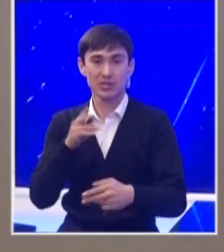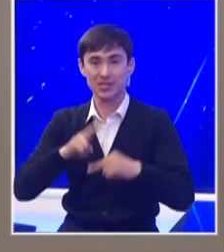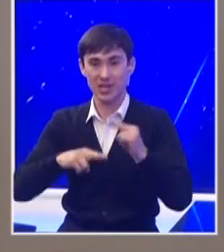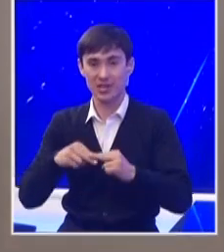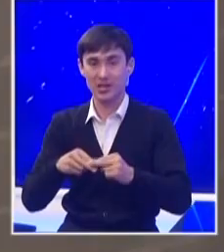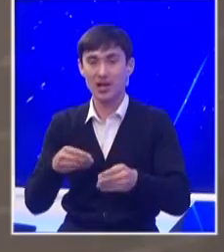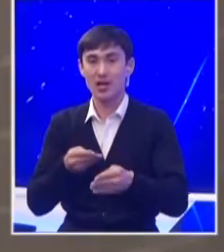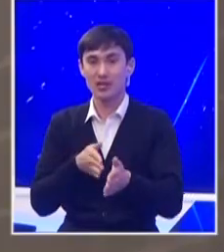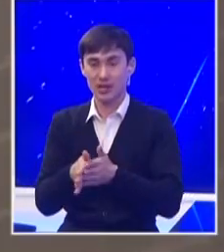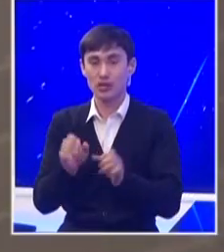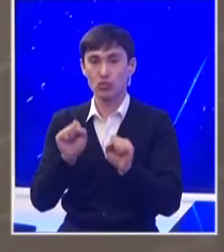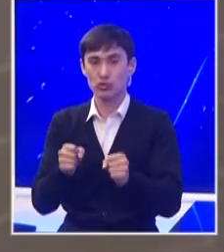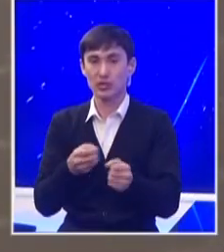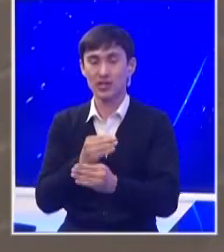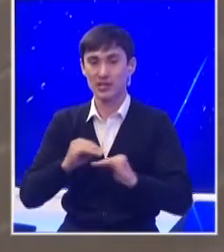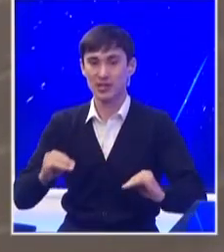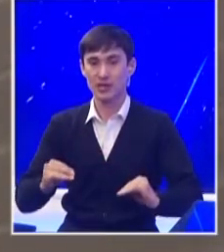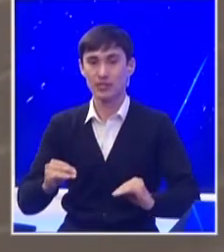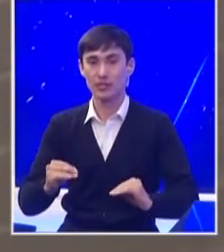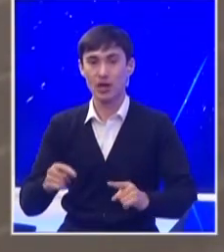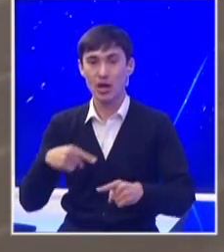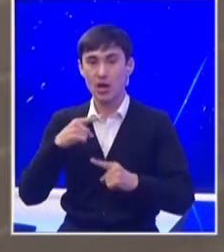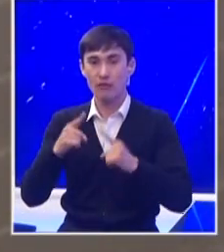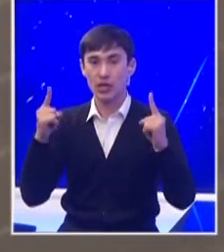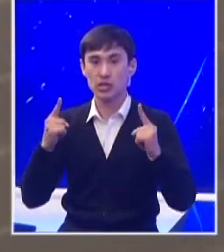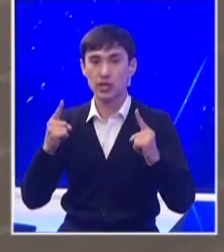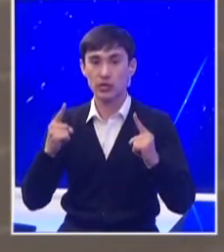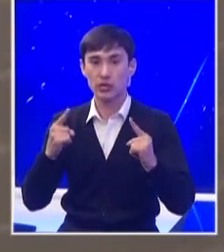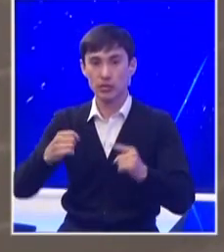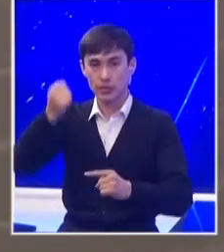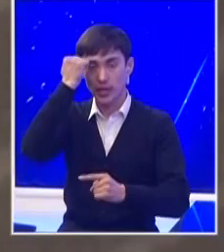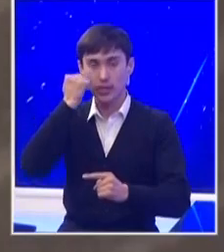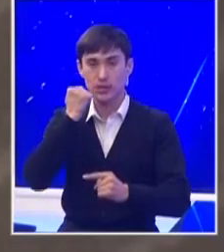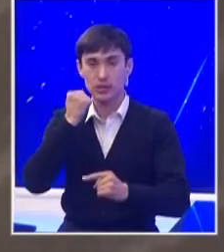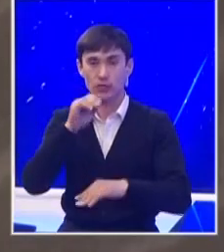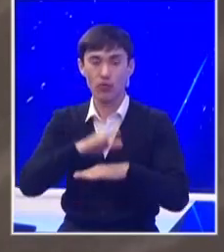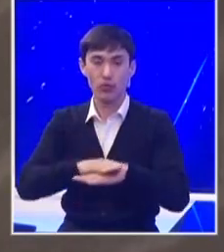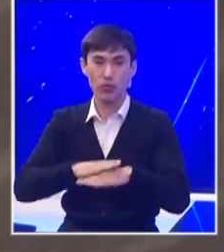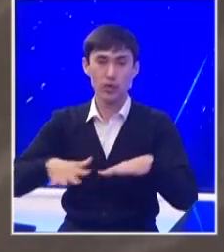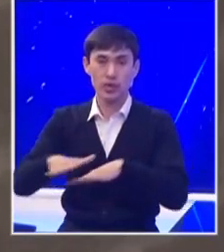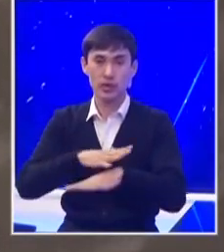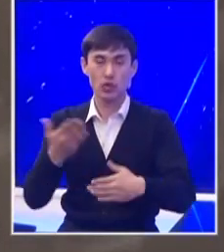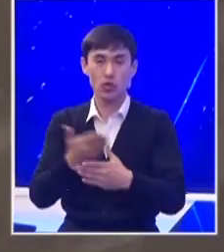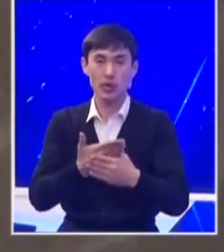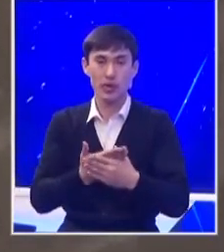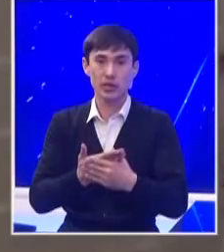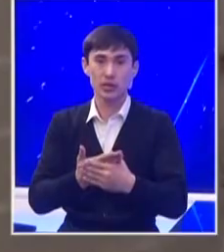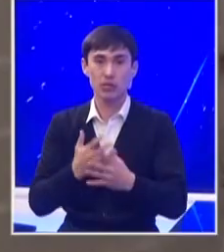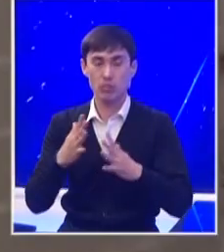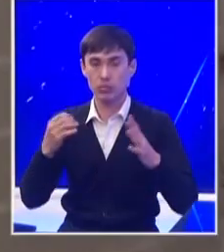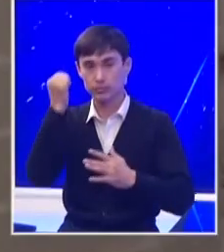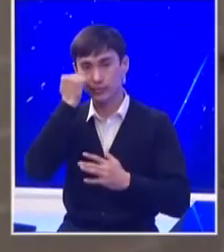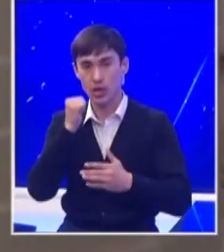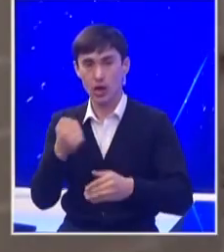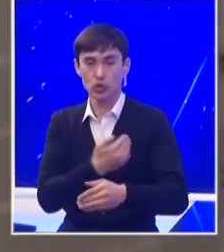детей. Выражаю благодарность фонду «Ельге Комикбер». Хочу, чтобы они также